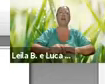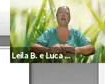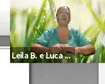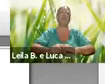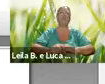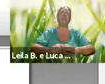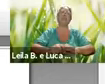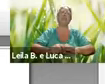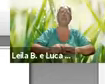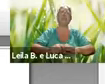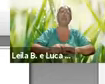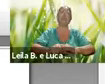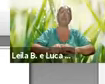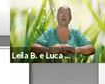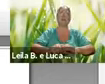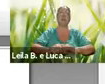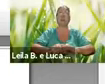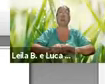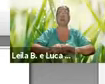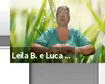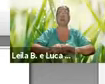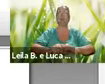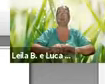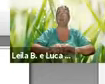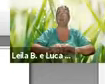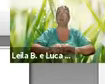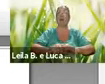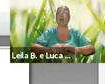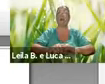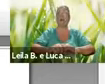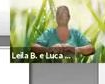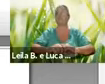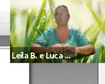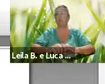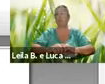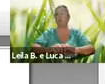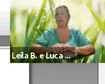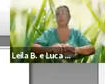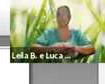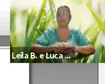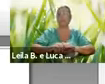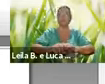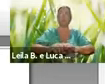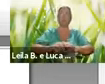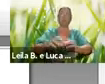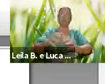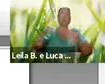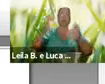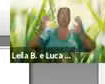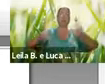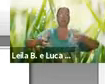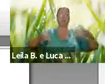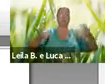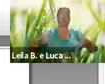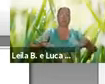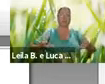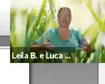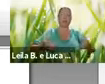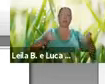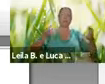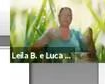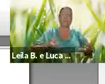armonia o in disarmonia con le leggi eterne. Lui dice, a questo punto, sapendo che ogni